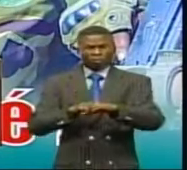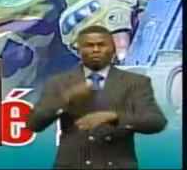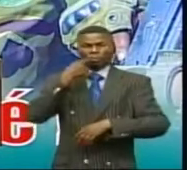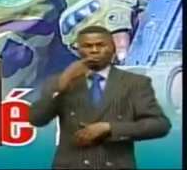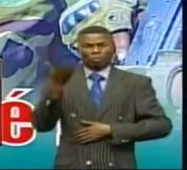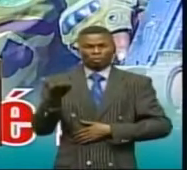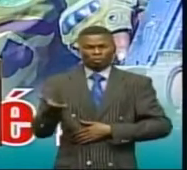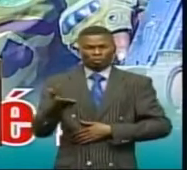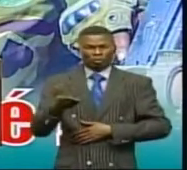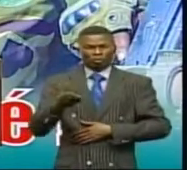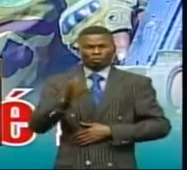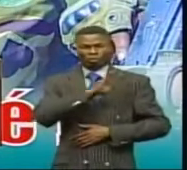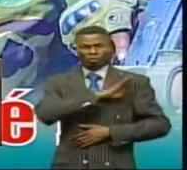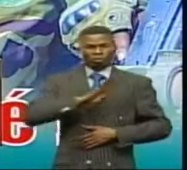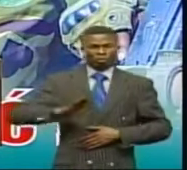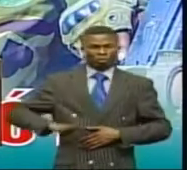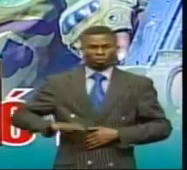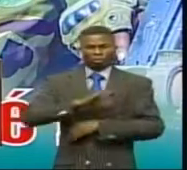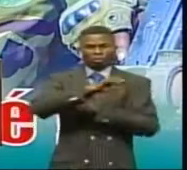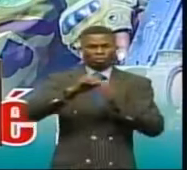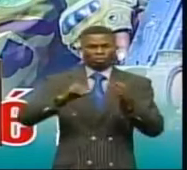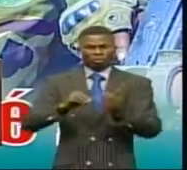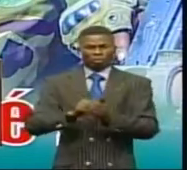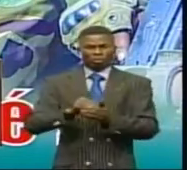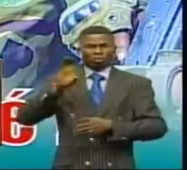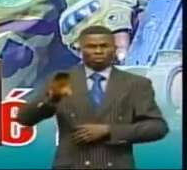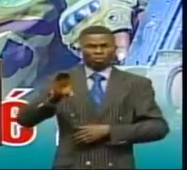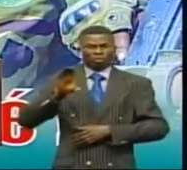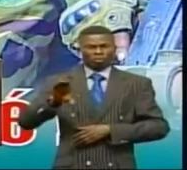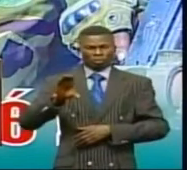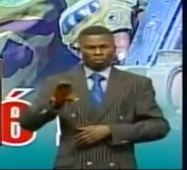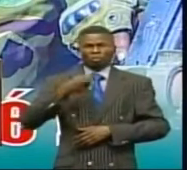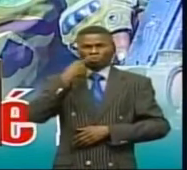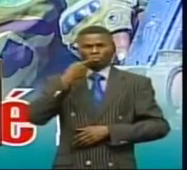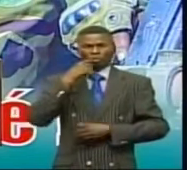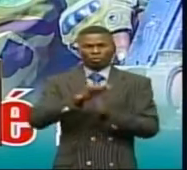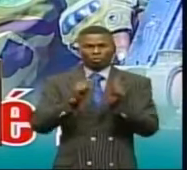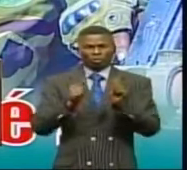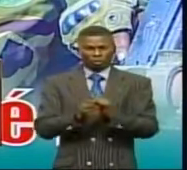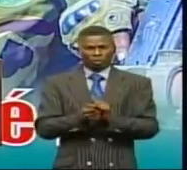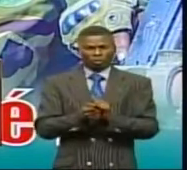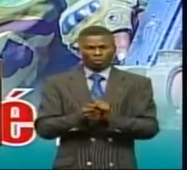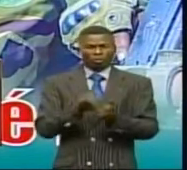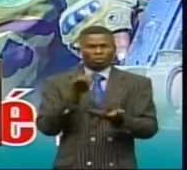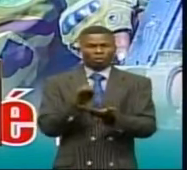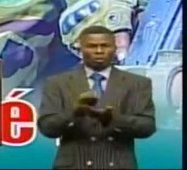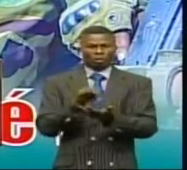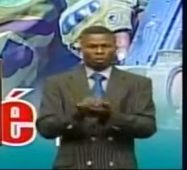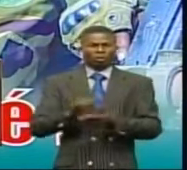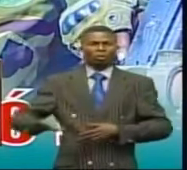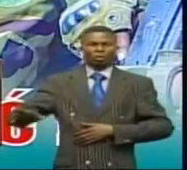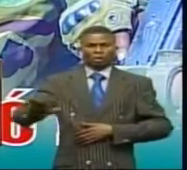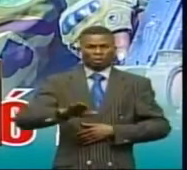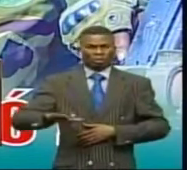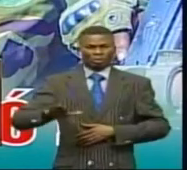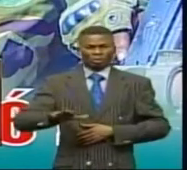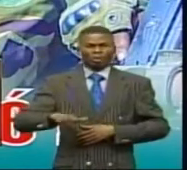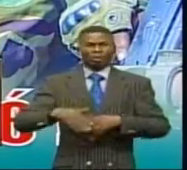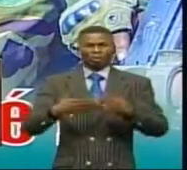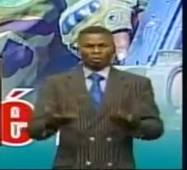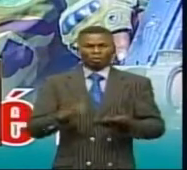la gouverneure de la Banque centrale du Congo a fait le point de la situation économique du pays. En effet,